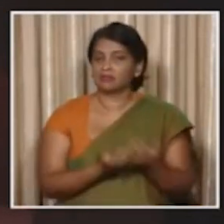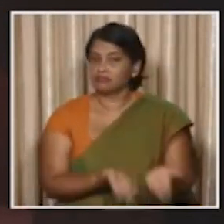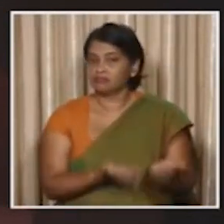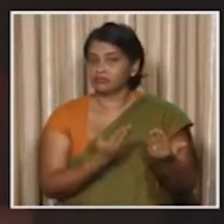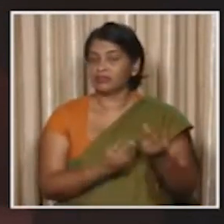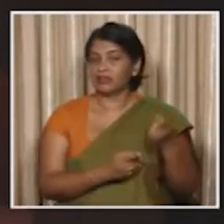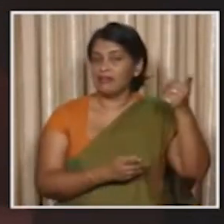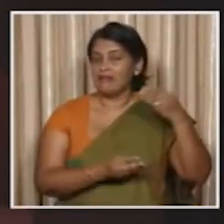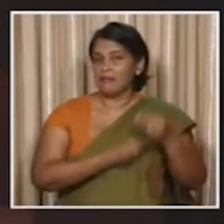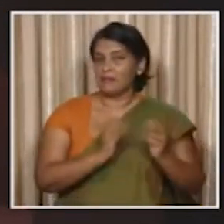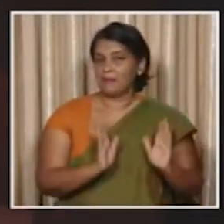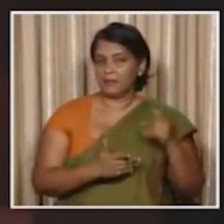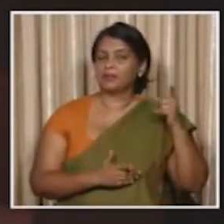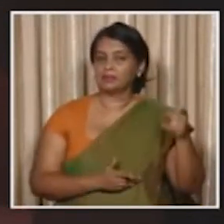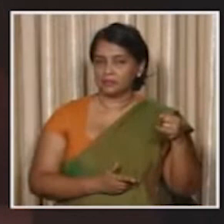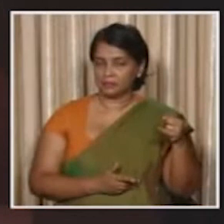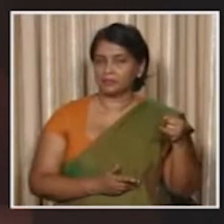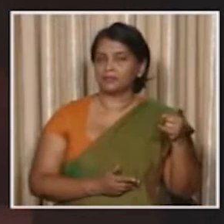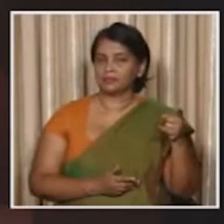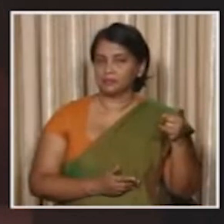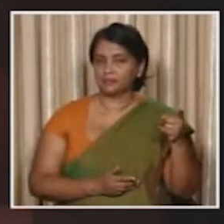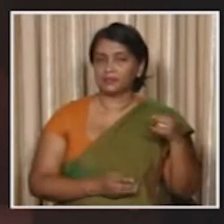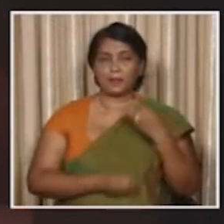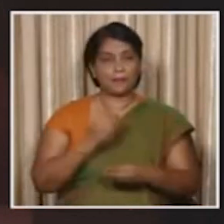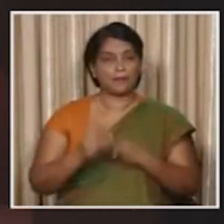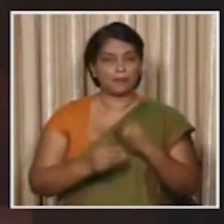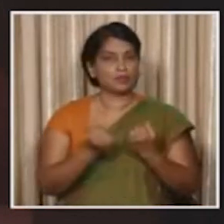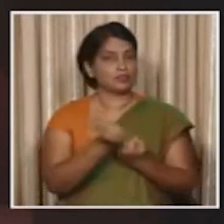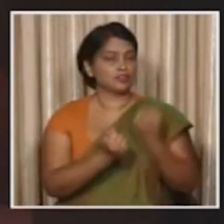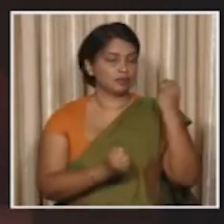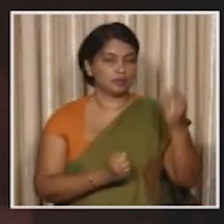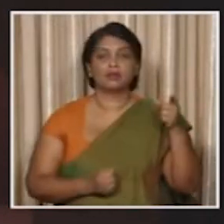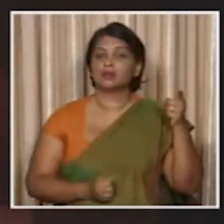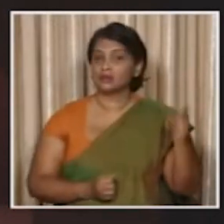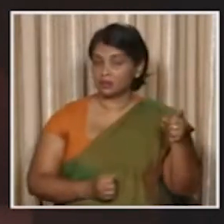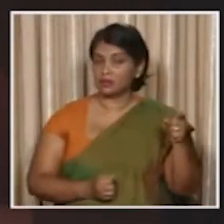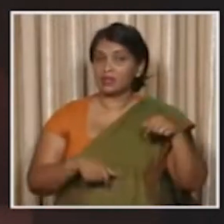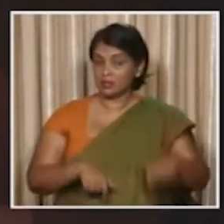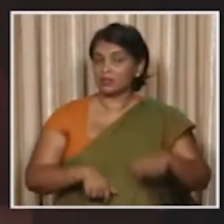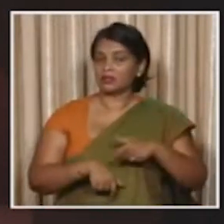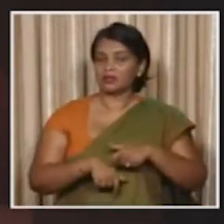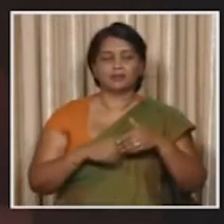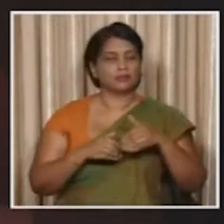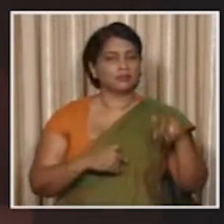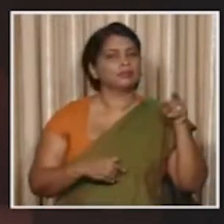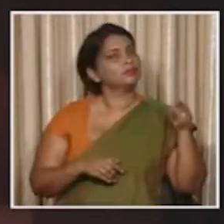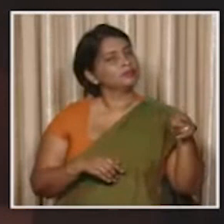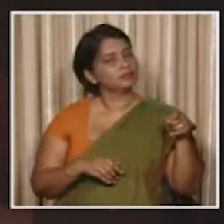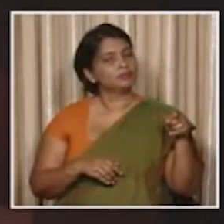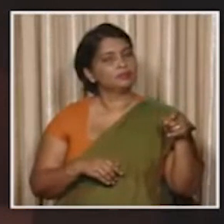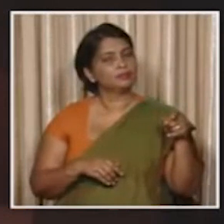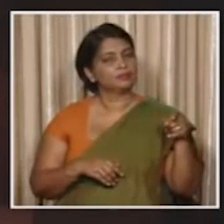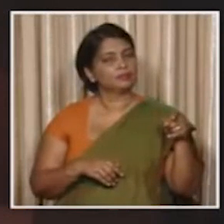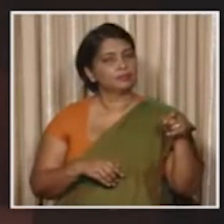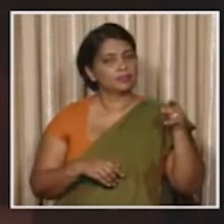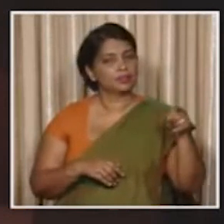තුළ ඒ ලබා දුන්නු ව්‍යාපාරික සහන තුළ මේ මොහොත වන විට